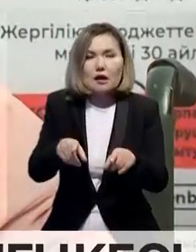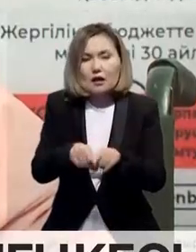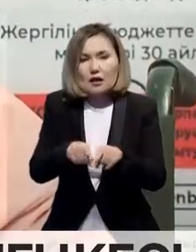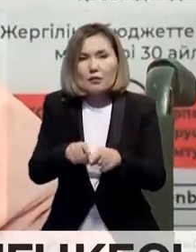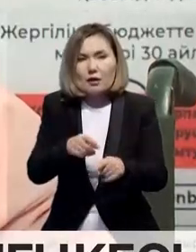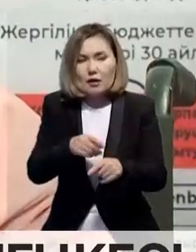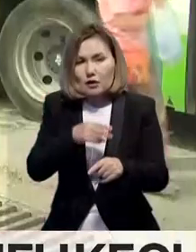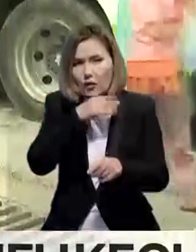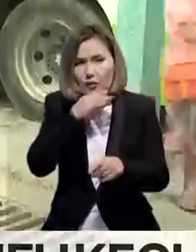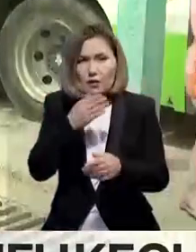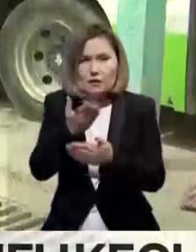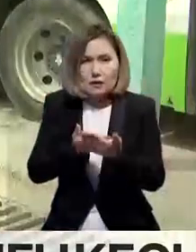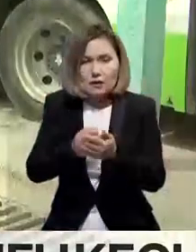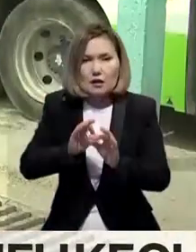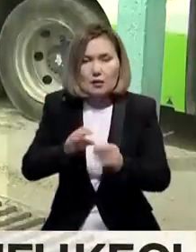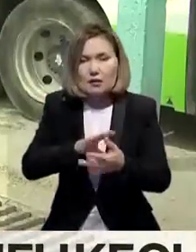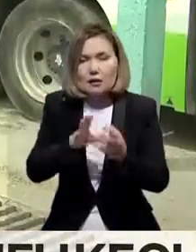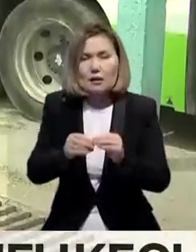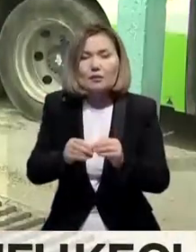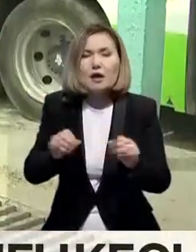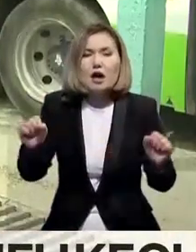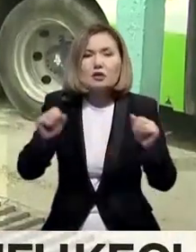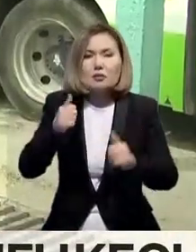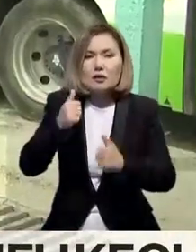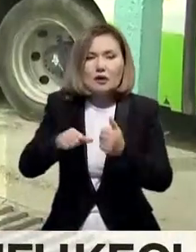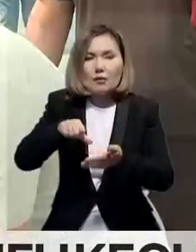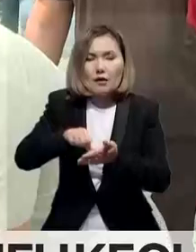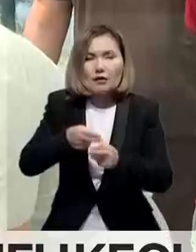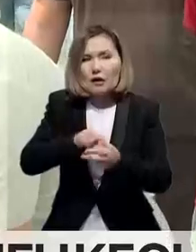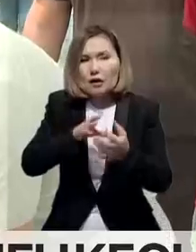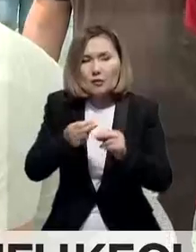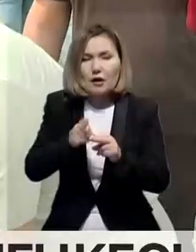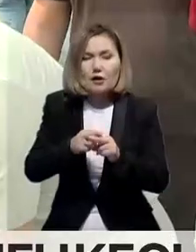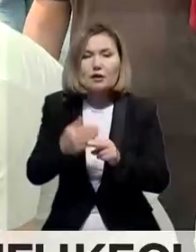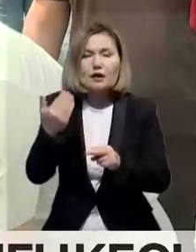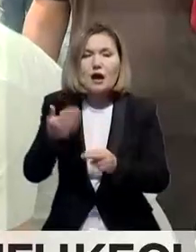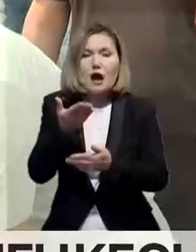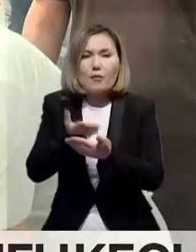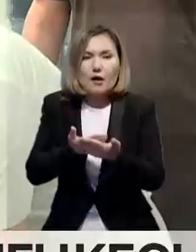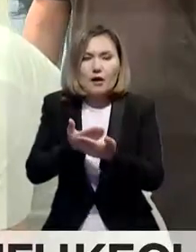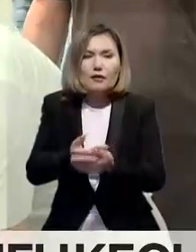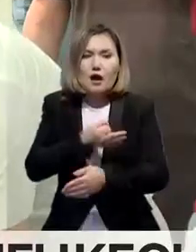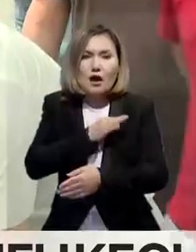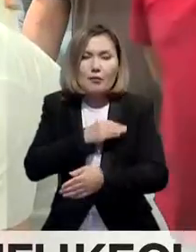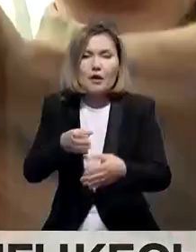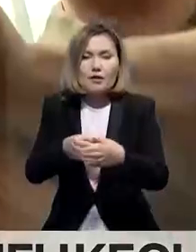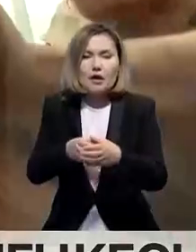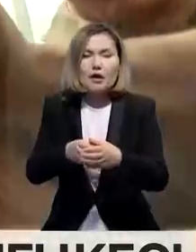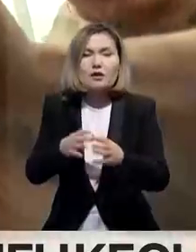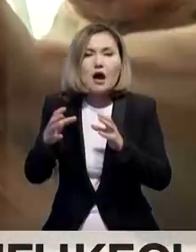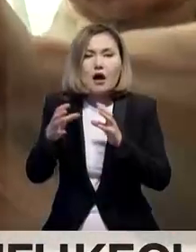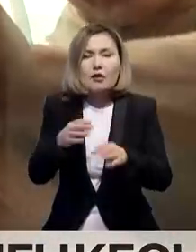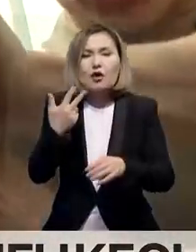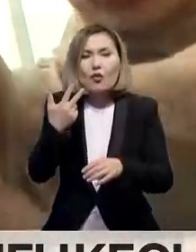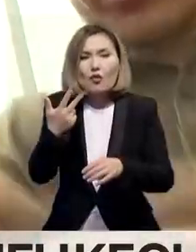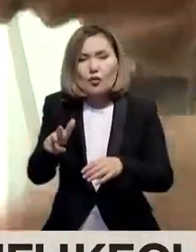мекемелерінде ашылса екен. Шарада спорттық сайыстар да өтті. Жылжымалы жәрмеңке және консультация автобусы 30 маусымға